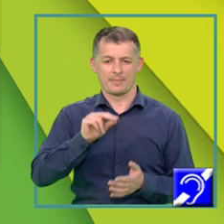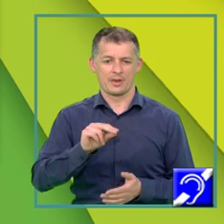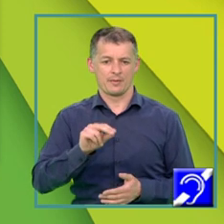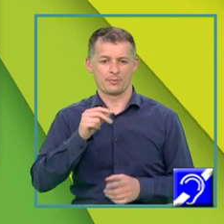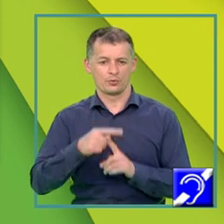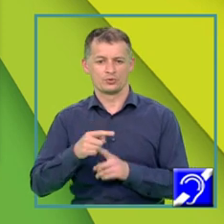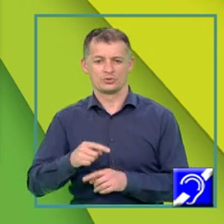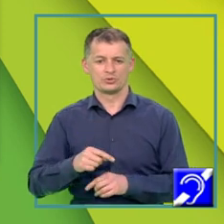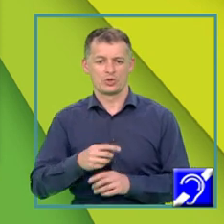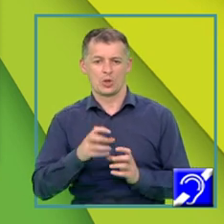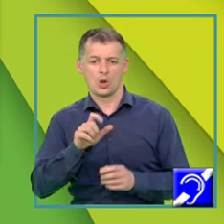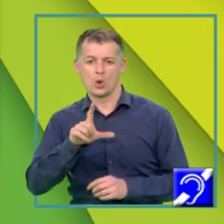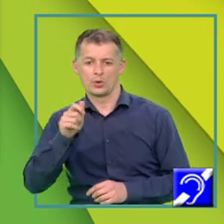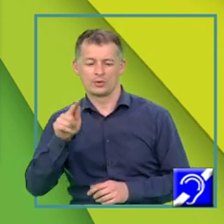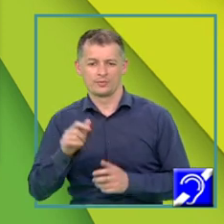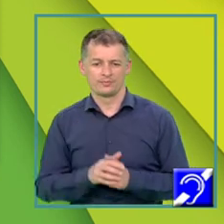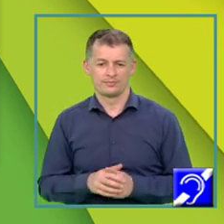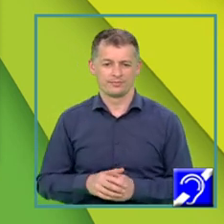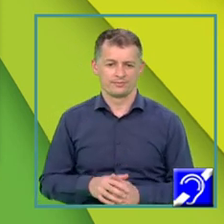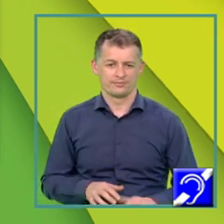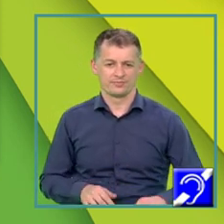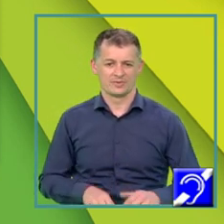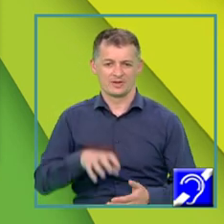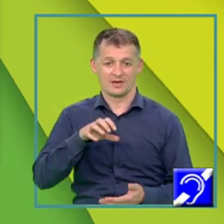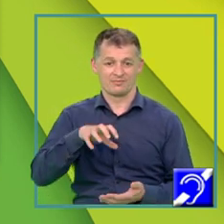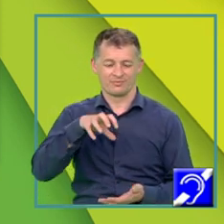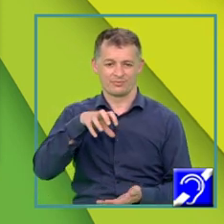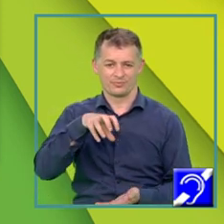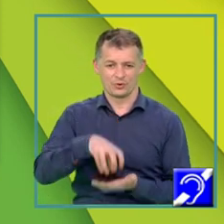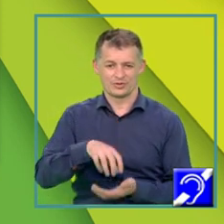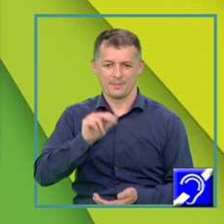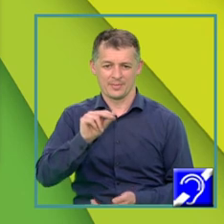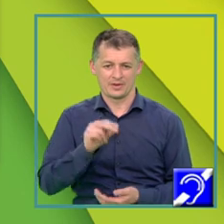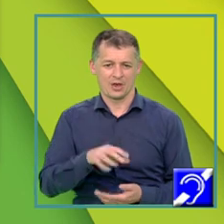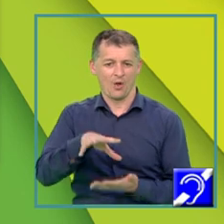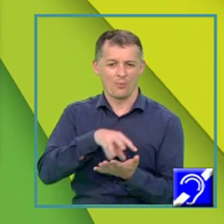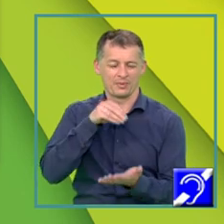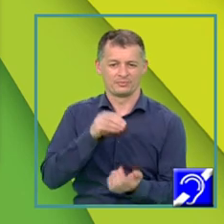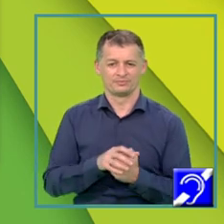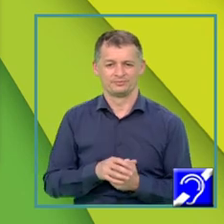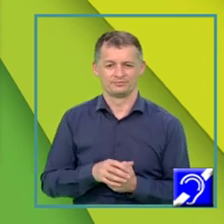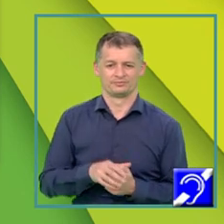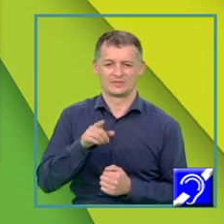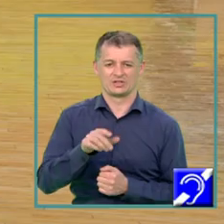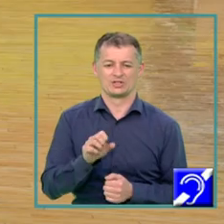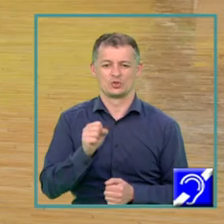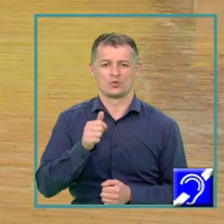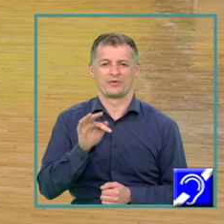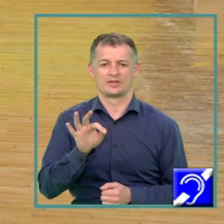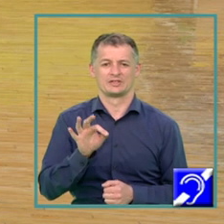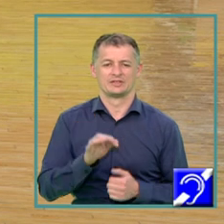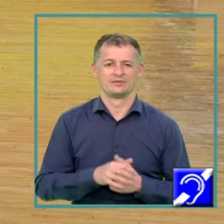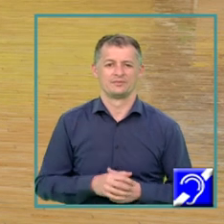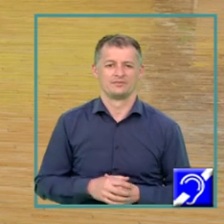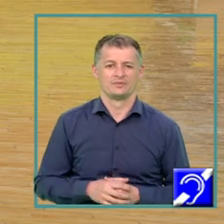lung și apoi la poziția pe vom copia acestuia fix să